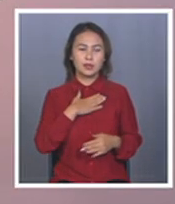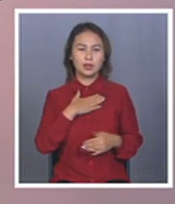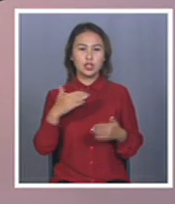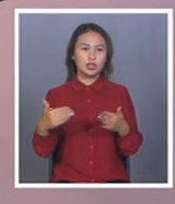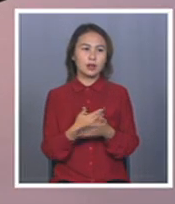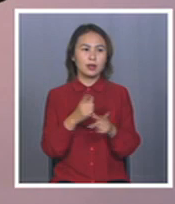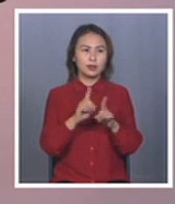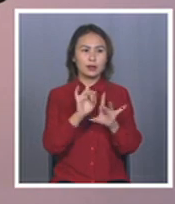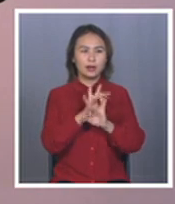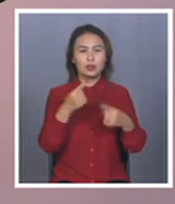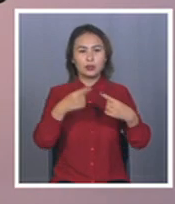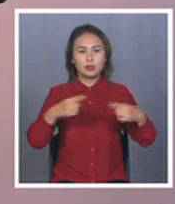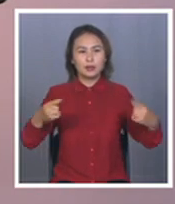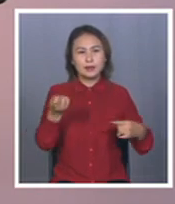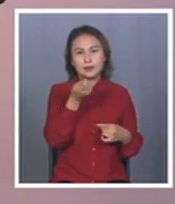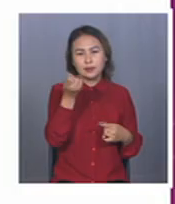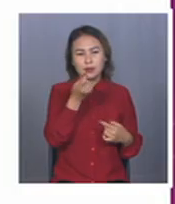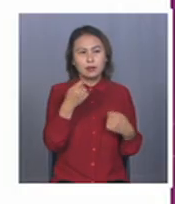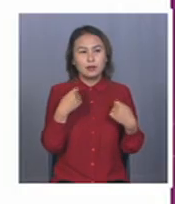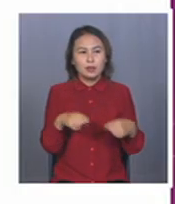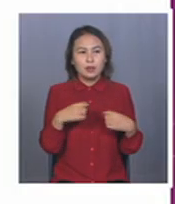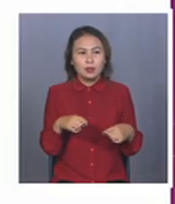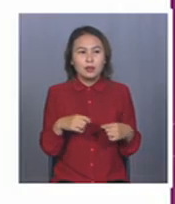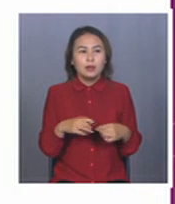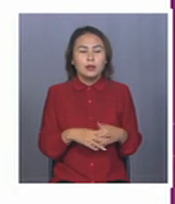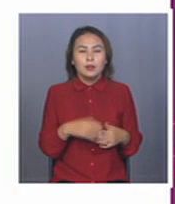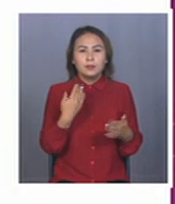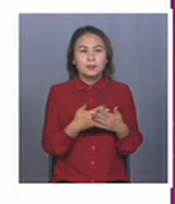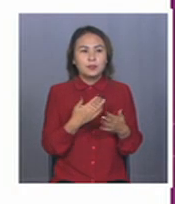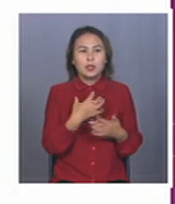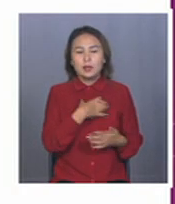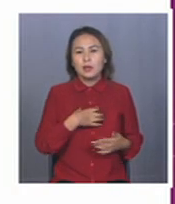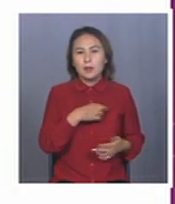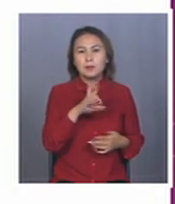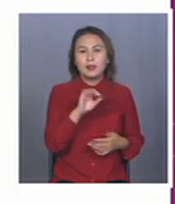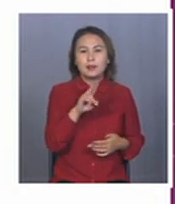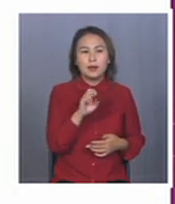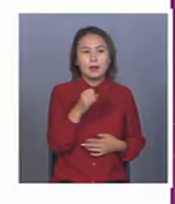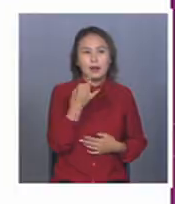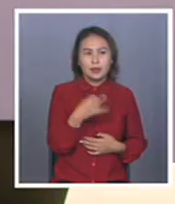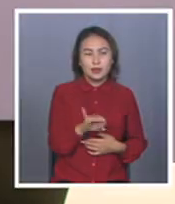айтқан түрлі дәнді дақылдар өсіріледі. Негізгі дақыл бидай, сонымен қоса